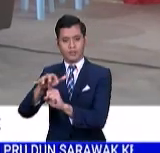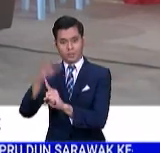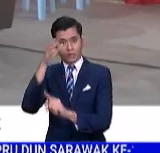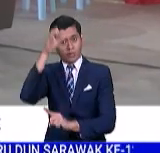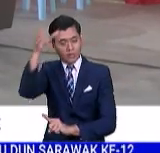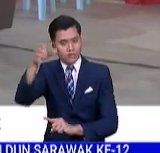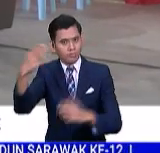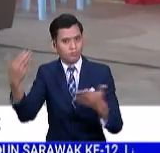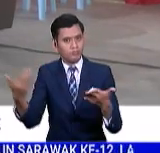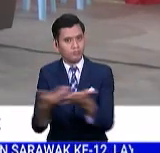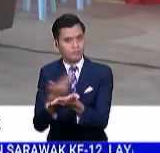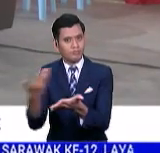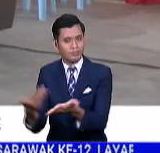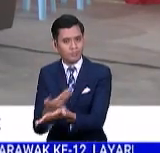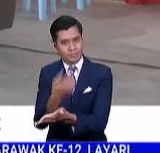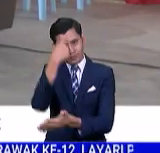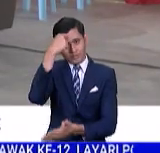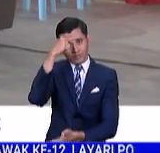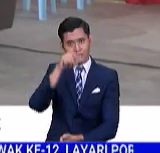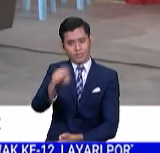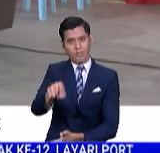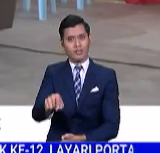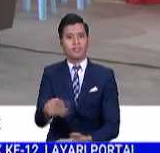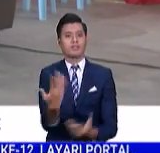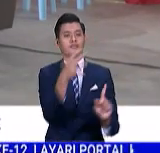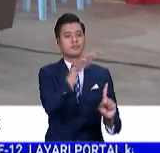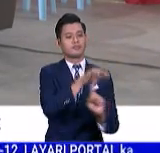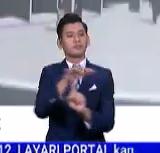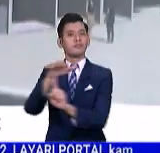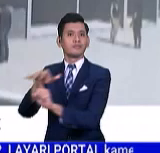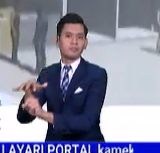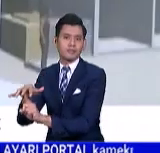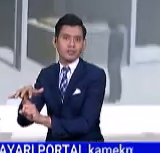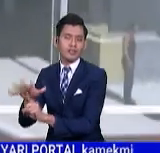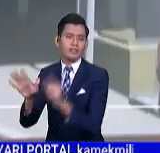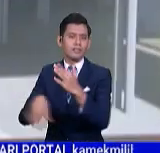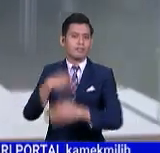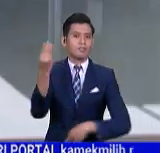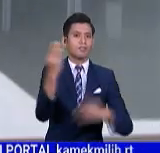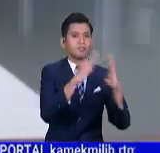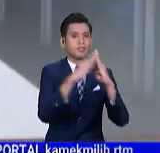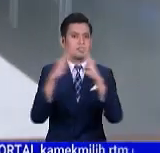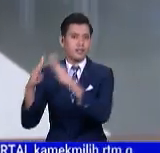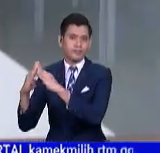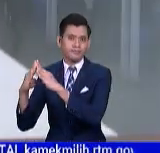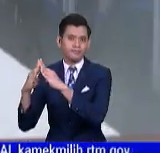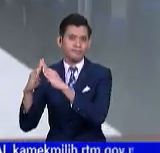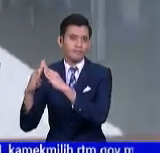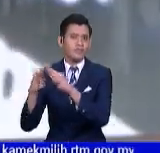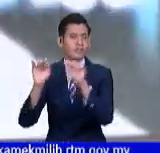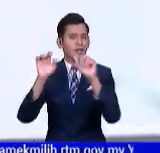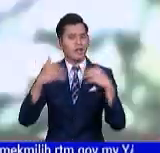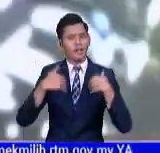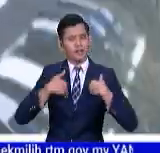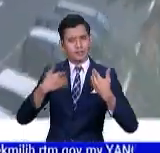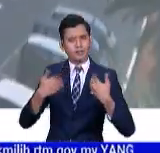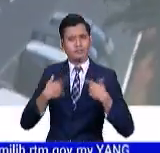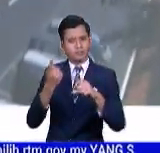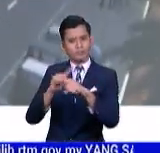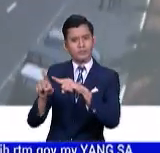lah untuk gerai di luar bandar lah. Dapat beberapa komponen